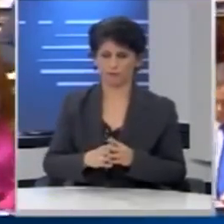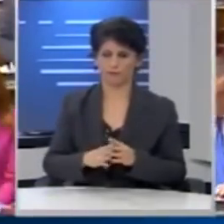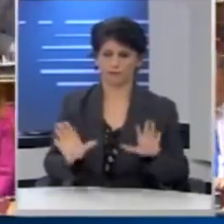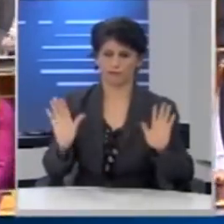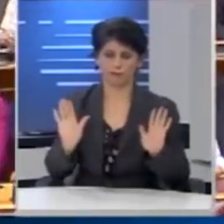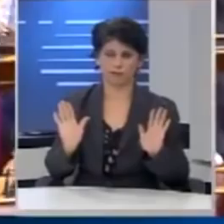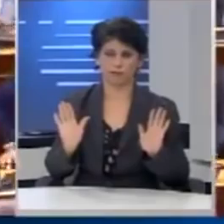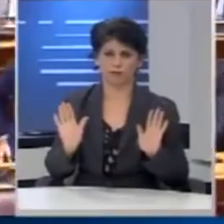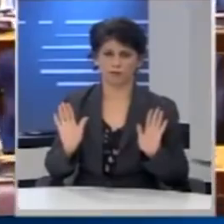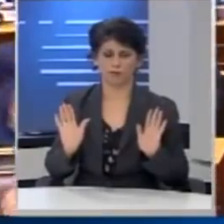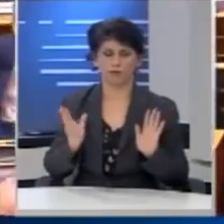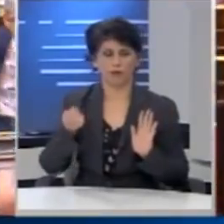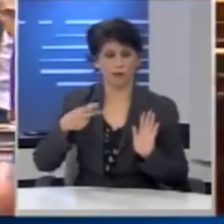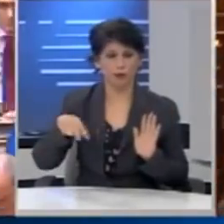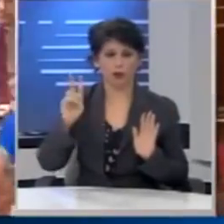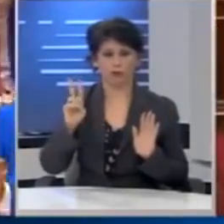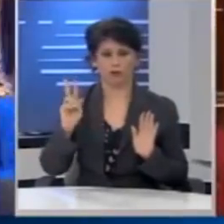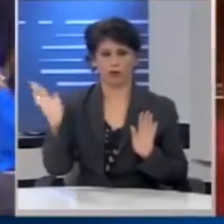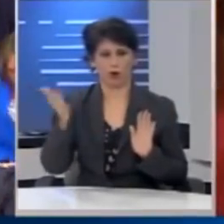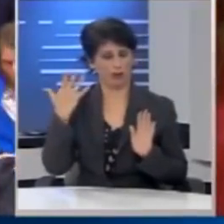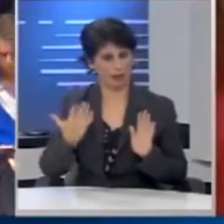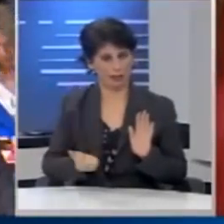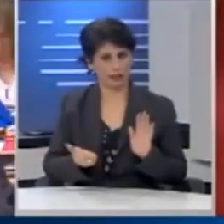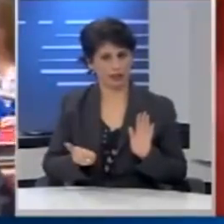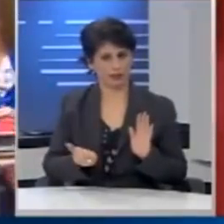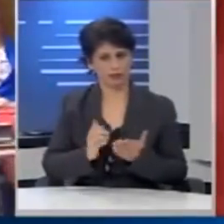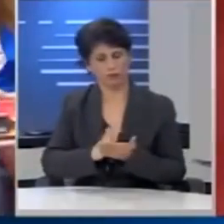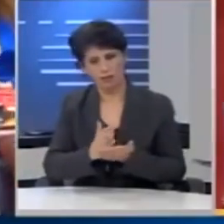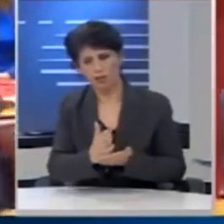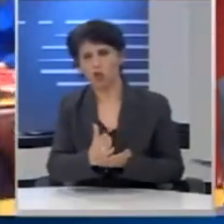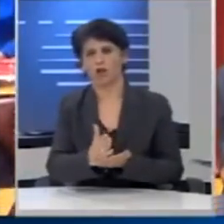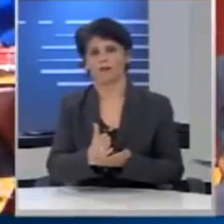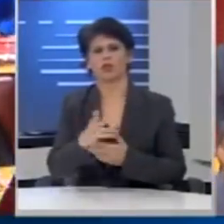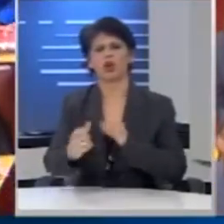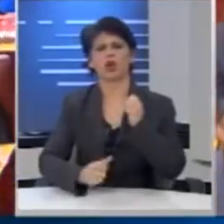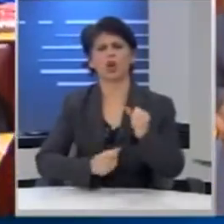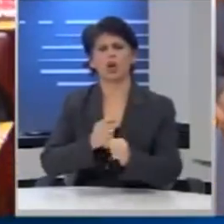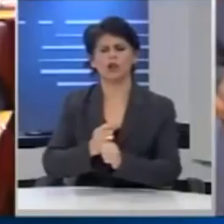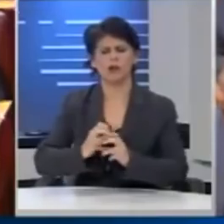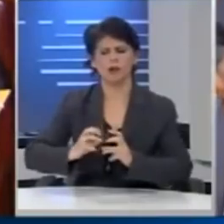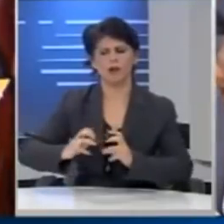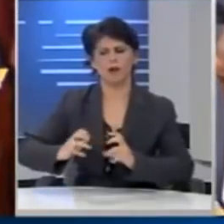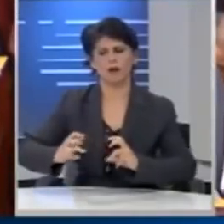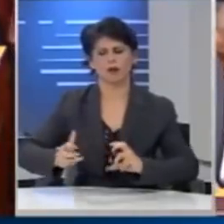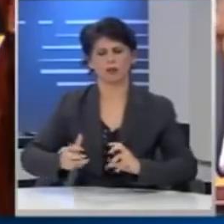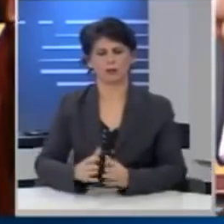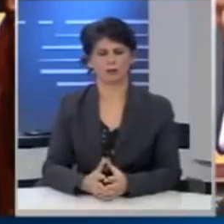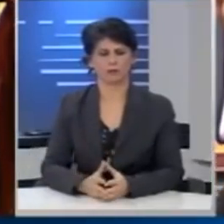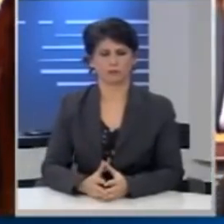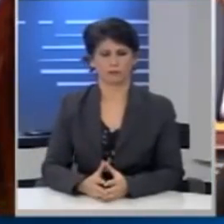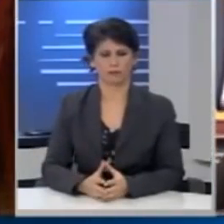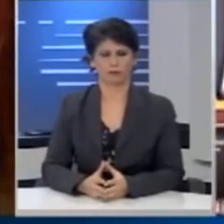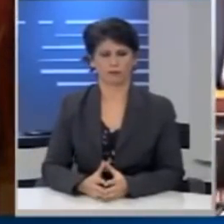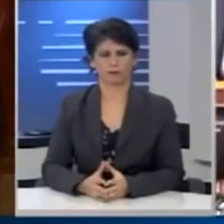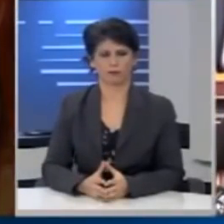Ωστόσο, πολύ περισσότερο όταν έχουν μεσολαβήσει χρόνια αγκυλώσεων